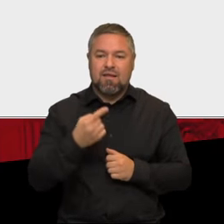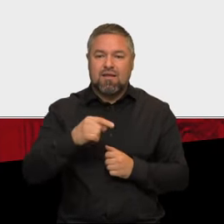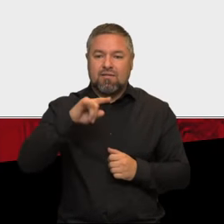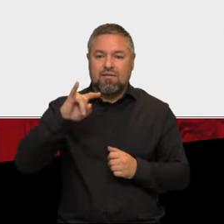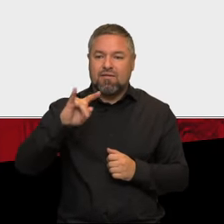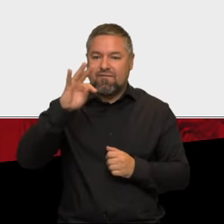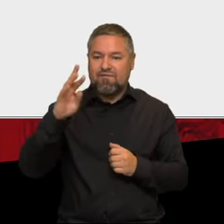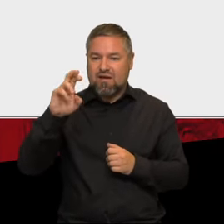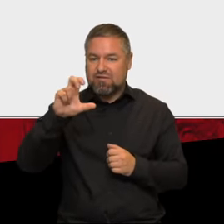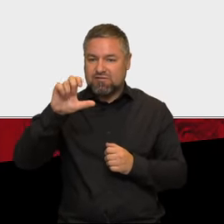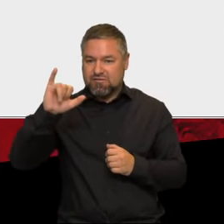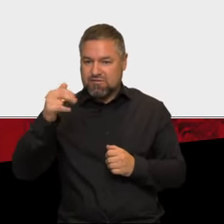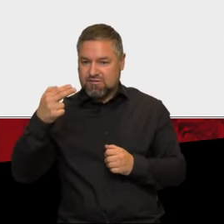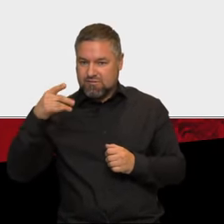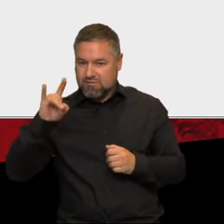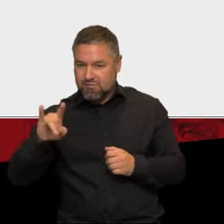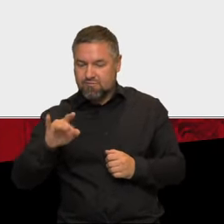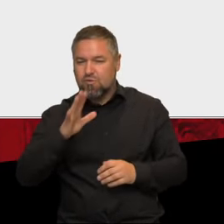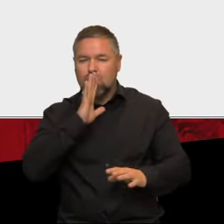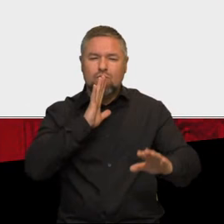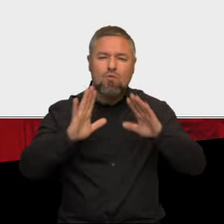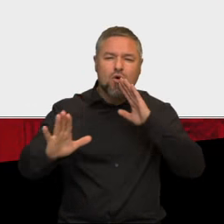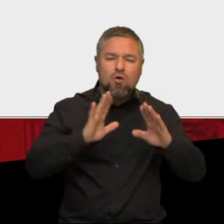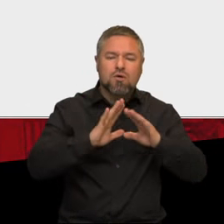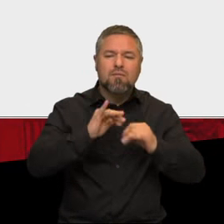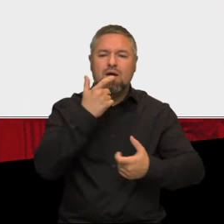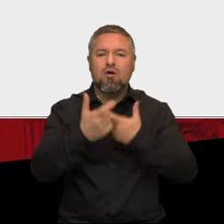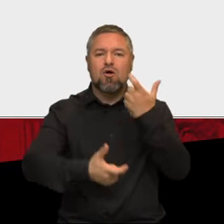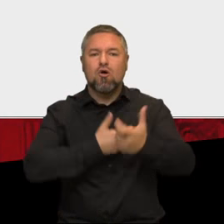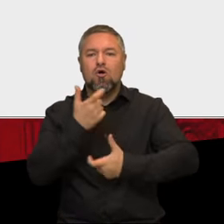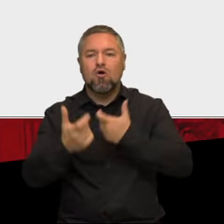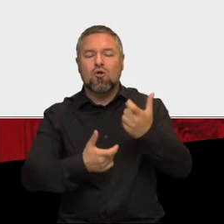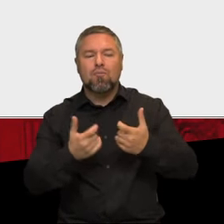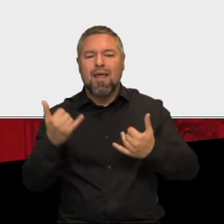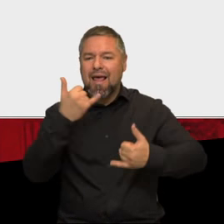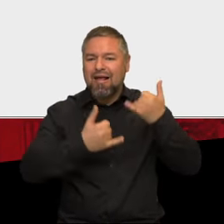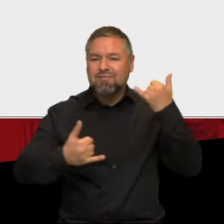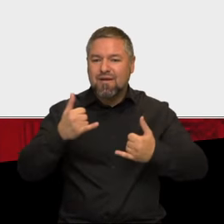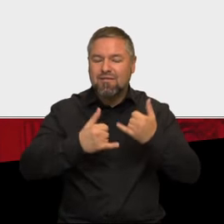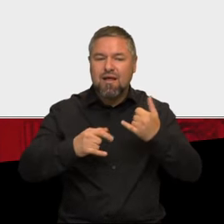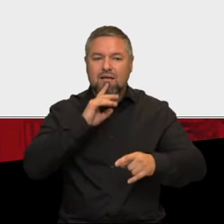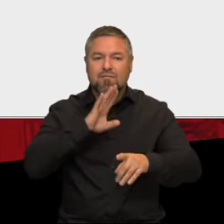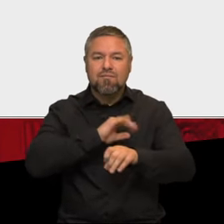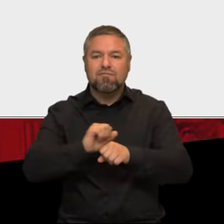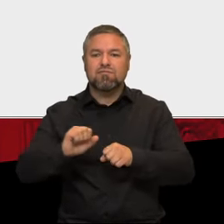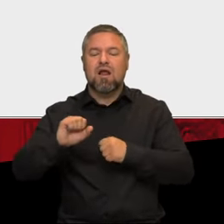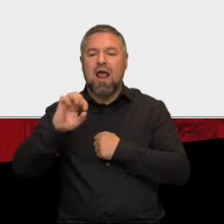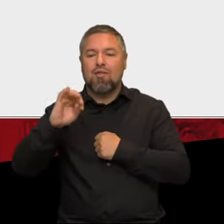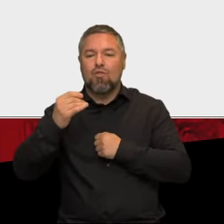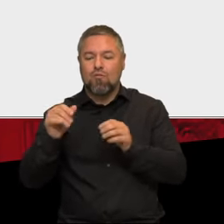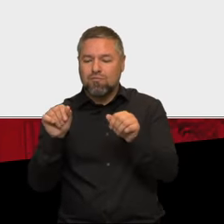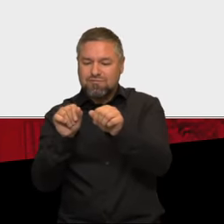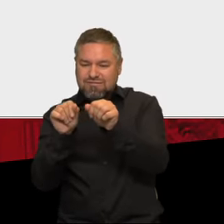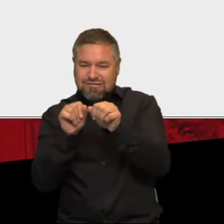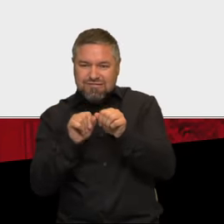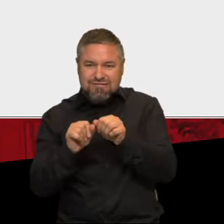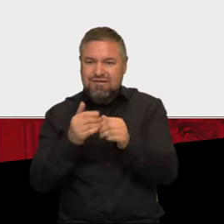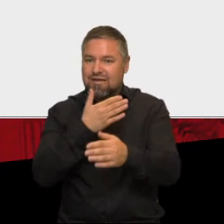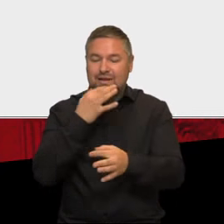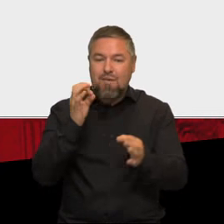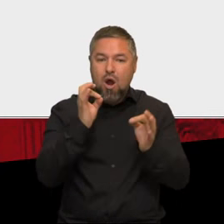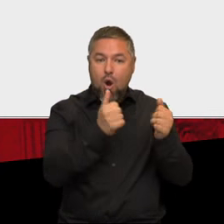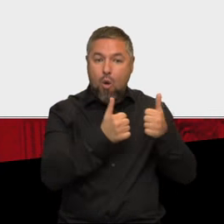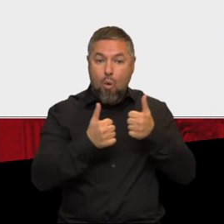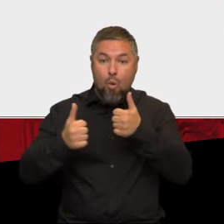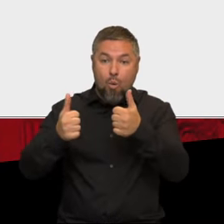Coś przypominającego troszeczkę eksperyment na siatce dyfrakcyjnej, tylko w tym przypadku szczeliny między atomami, nie ma szczelin regularnie